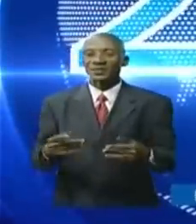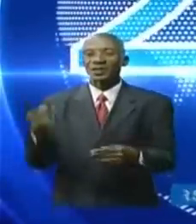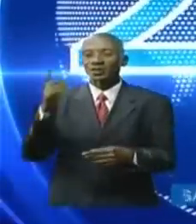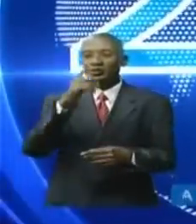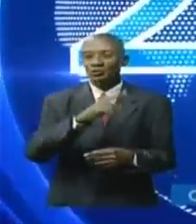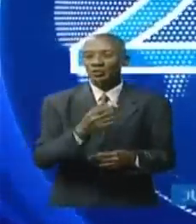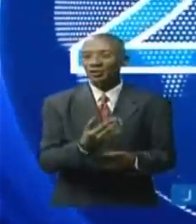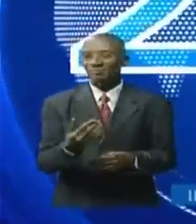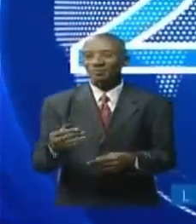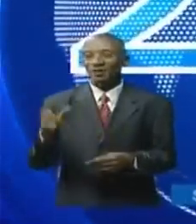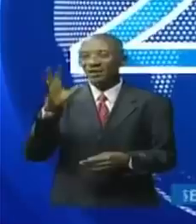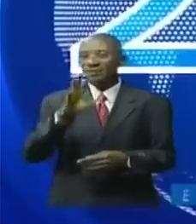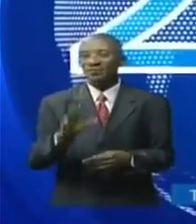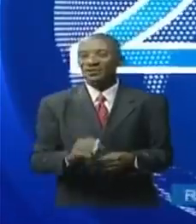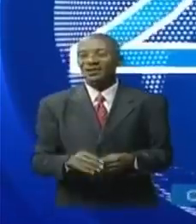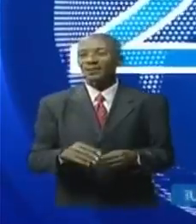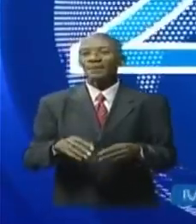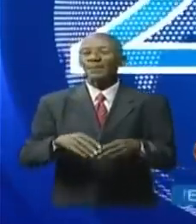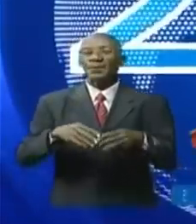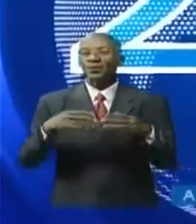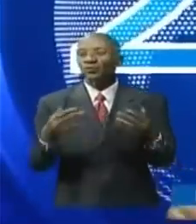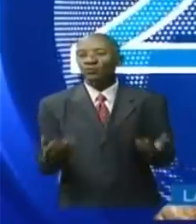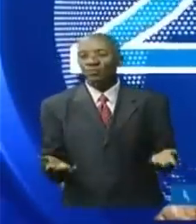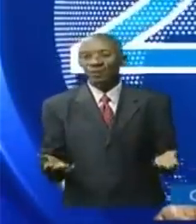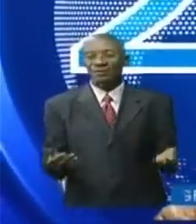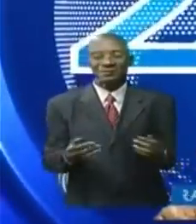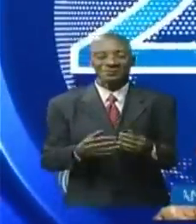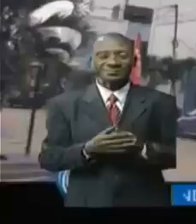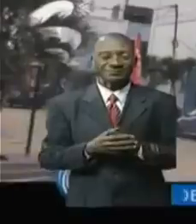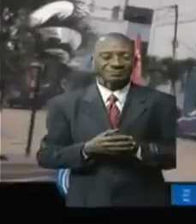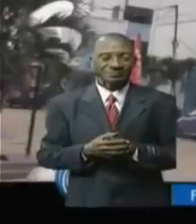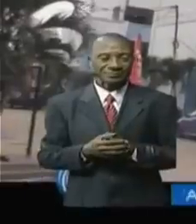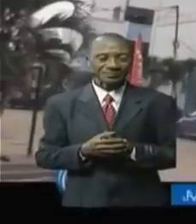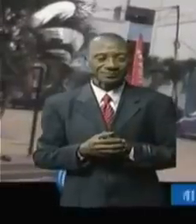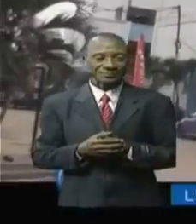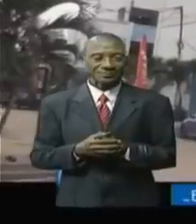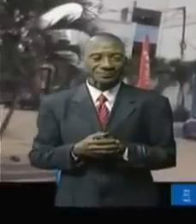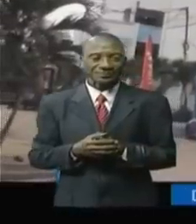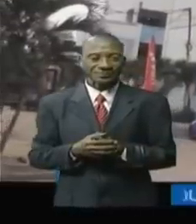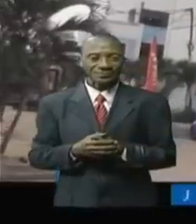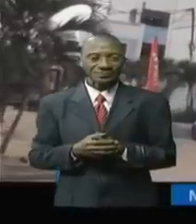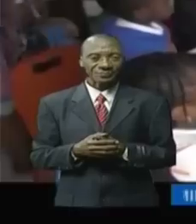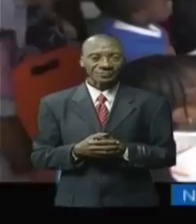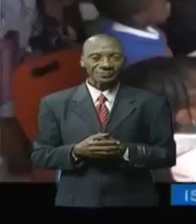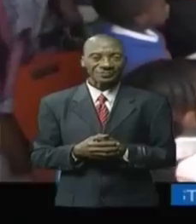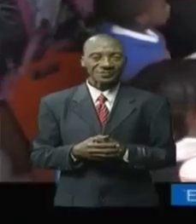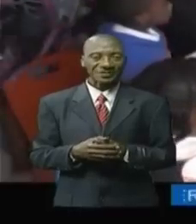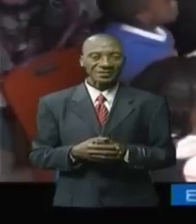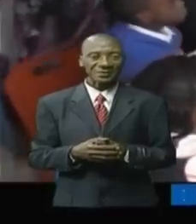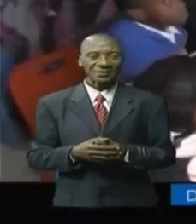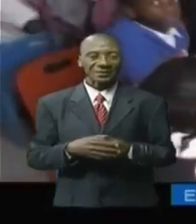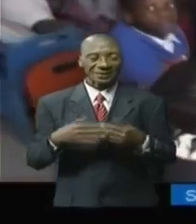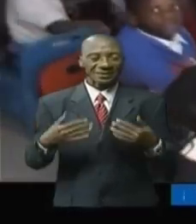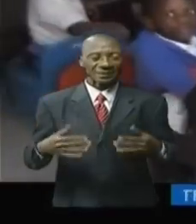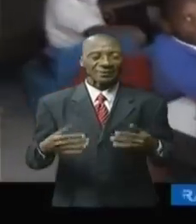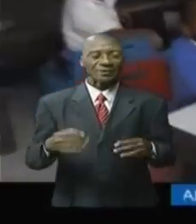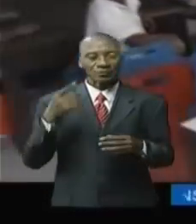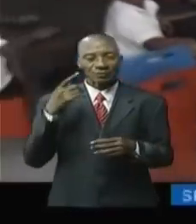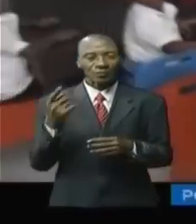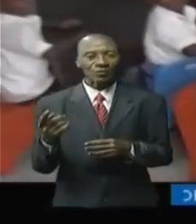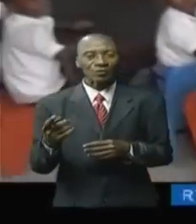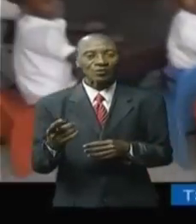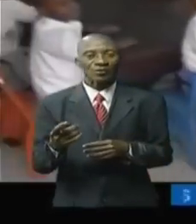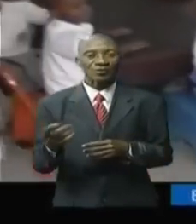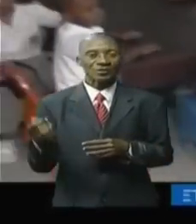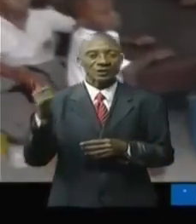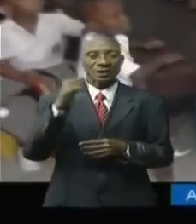de quelques écoles de Kinshasa, notamment dans la commune de Kitambo. La célébration le 16 juin de la Journée internationale de